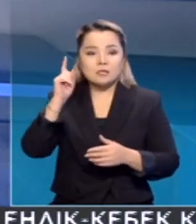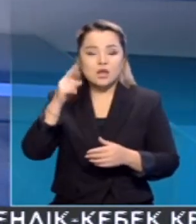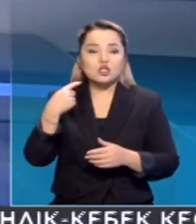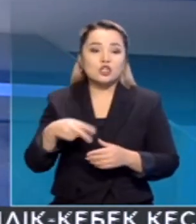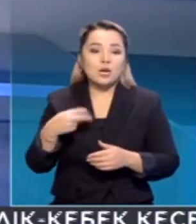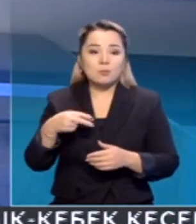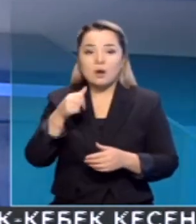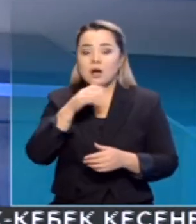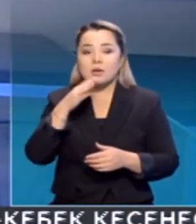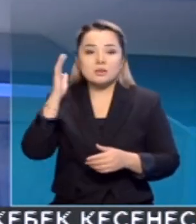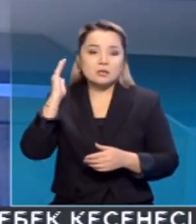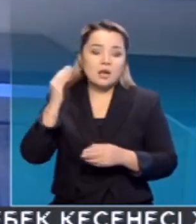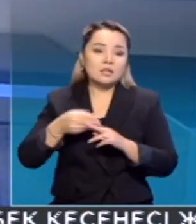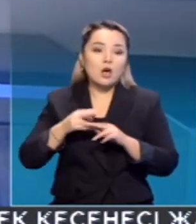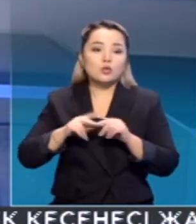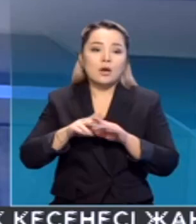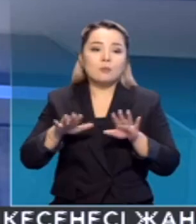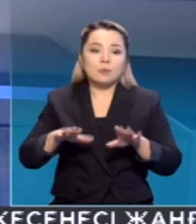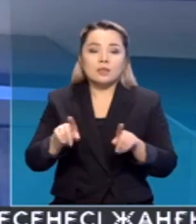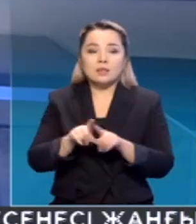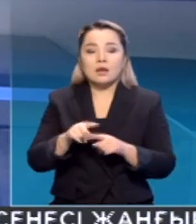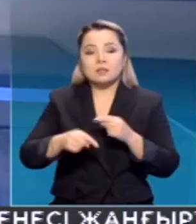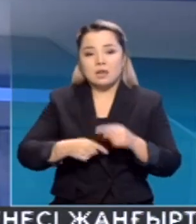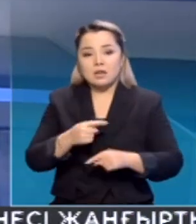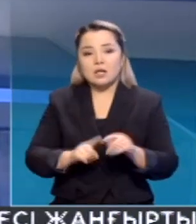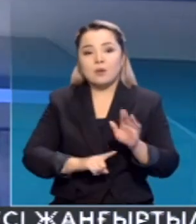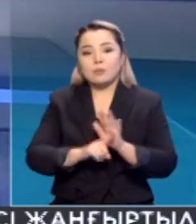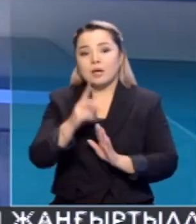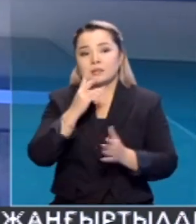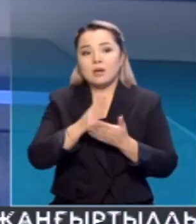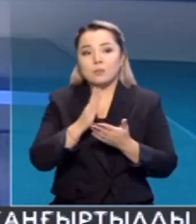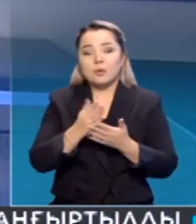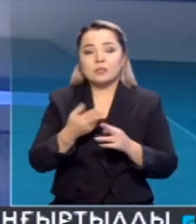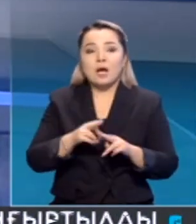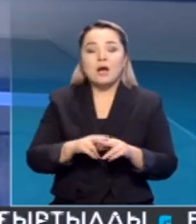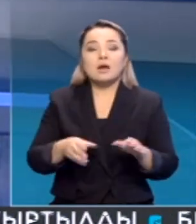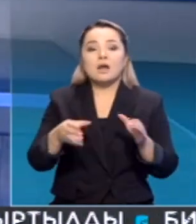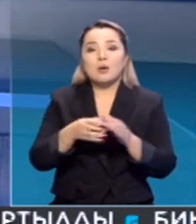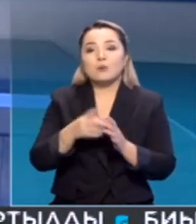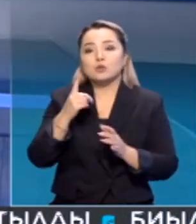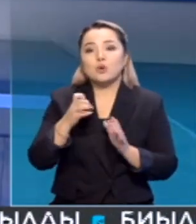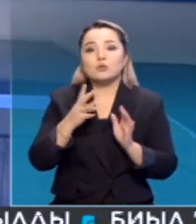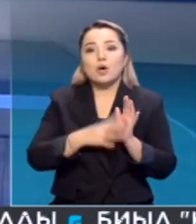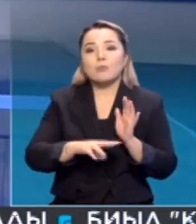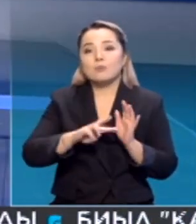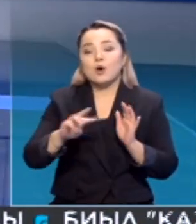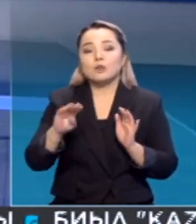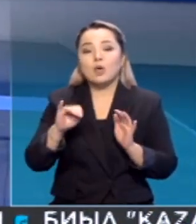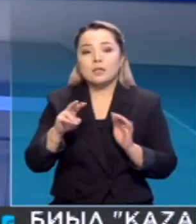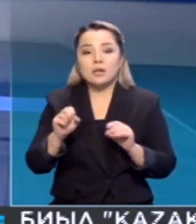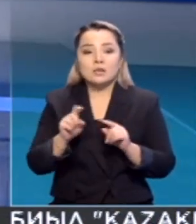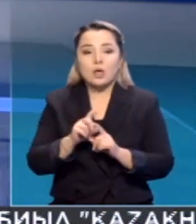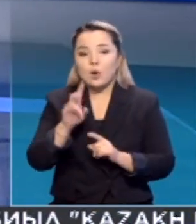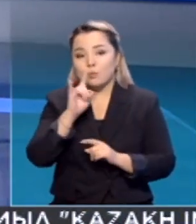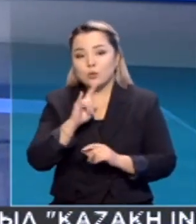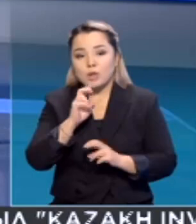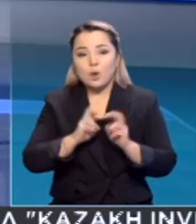жылдары Доссор және Махат кен орындарын игеруден бастау алады. Содан бері компания 190 миллион тоннаға жуық мұнай